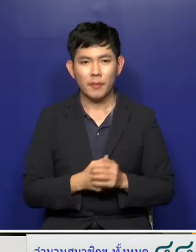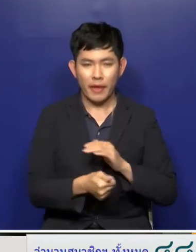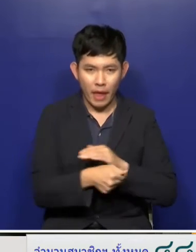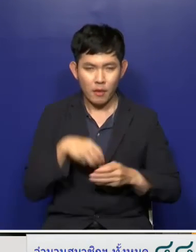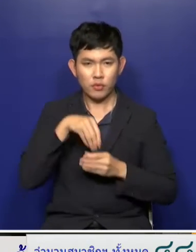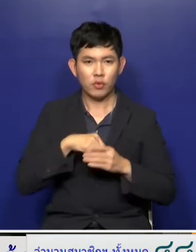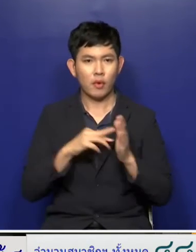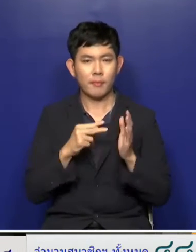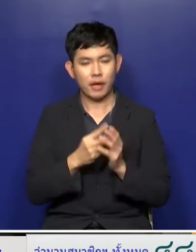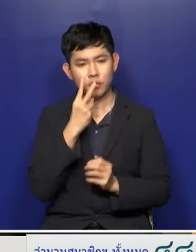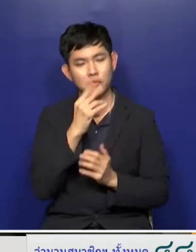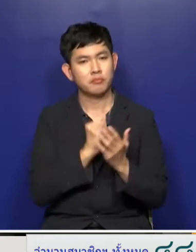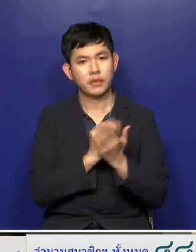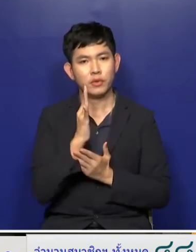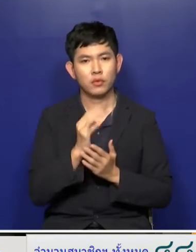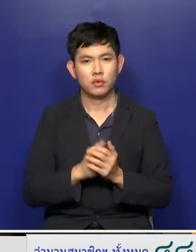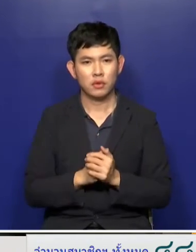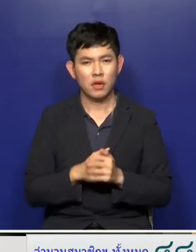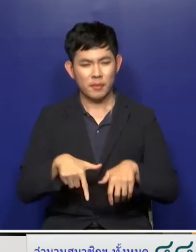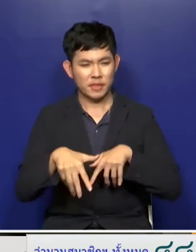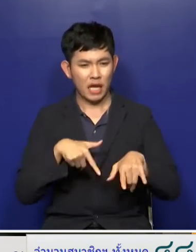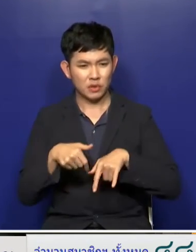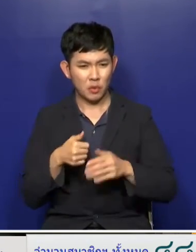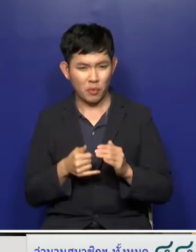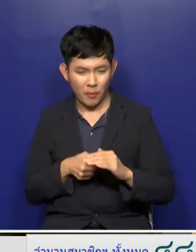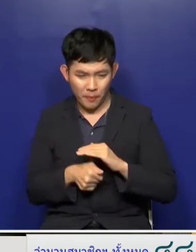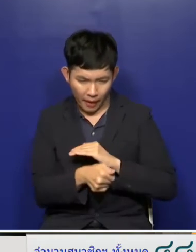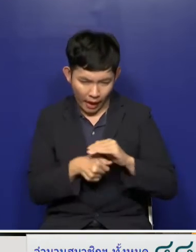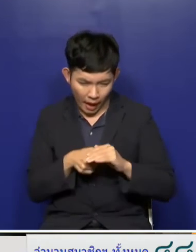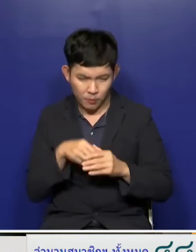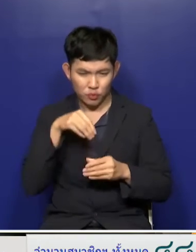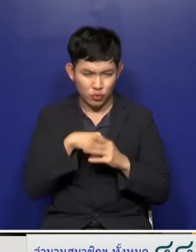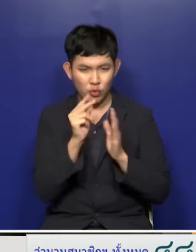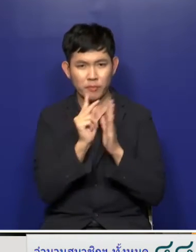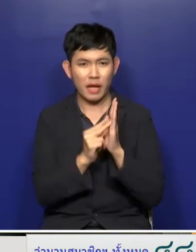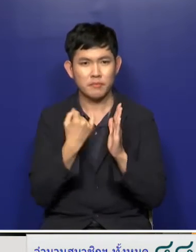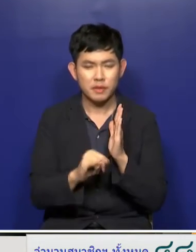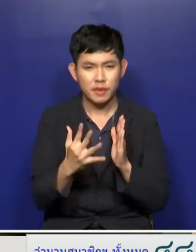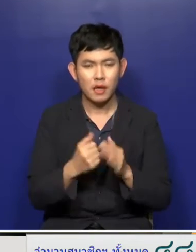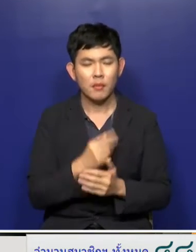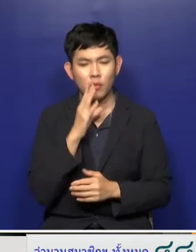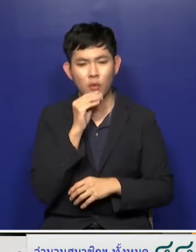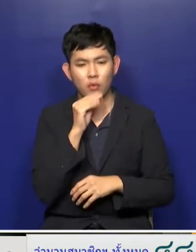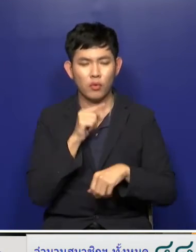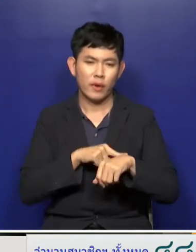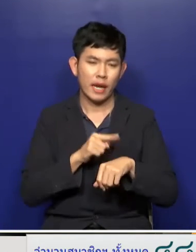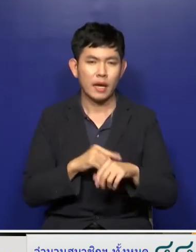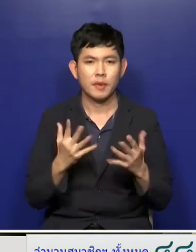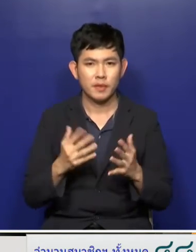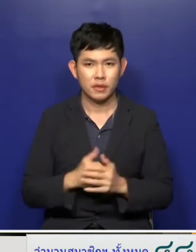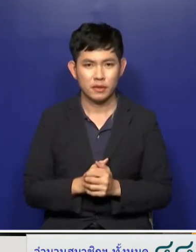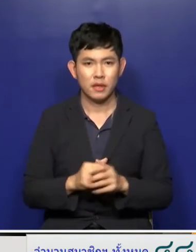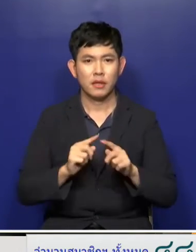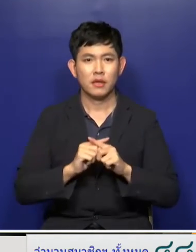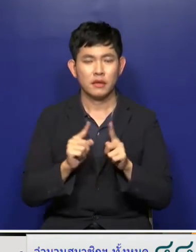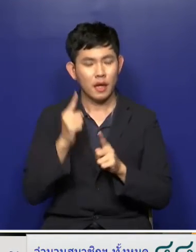วามองไมถูกประชชนไม่ได้บุกรุกที่ดินอันนี้ผมไม่มเวลาทจะพูดมากนะครับก็ให้คว